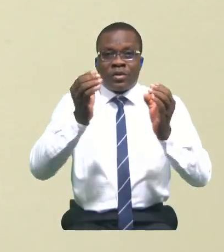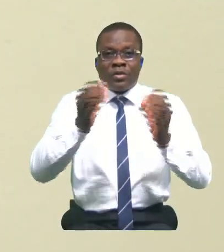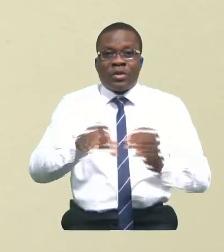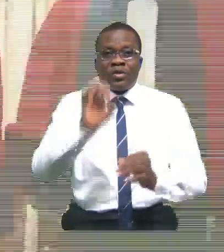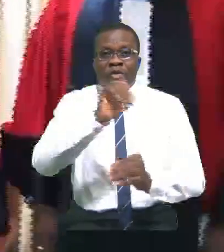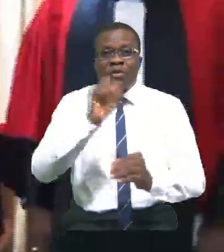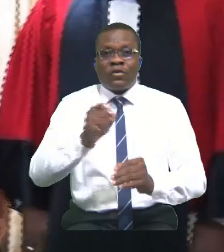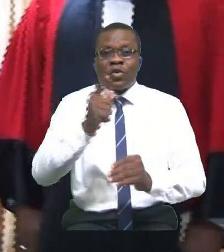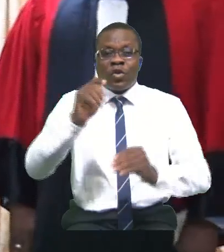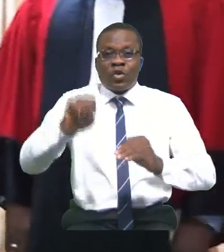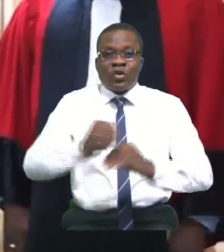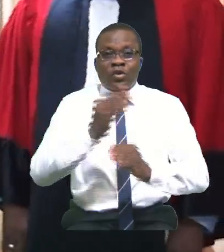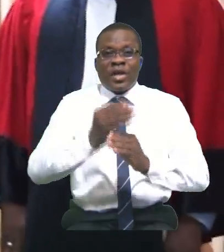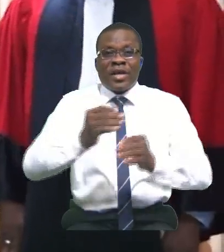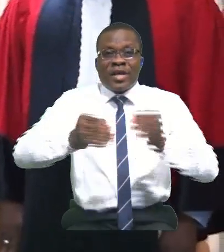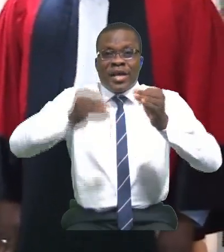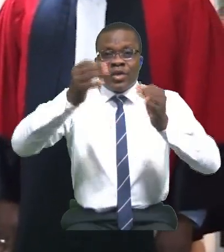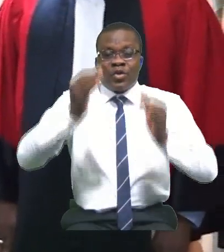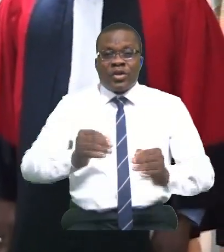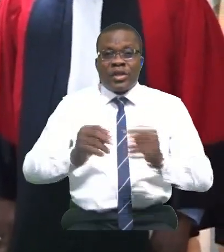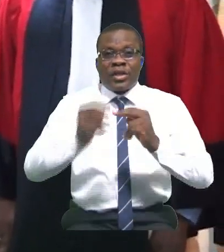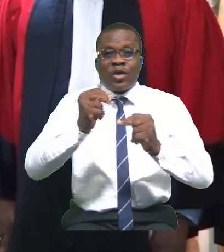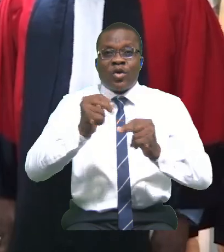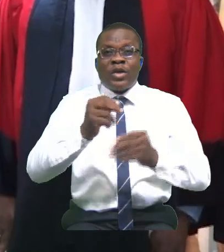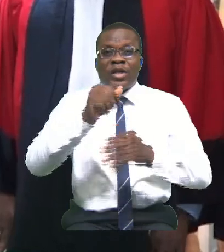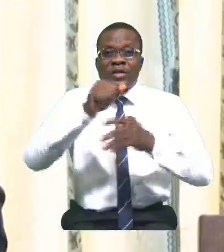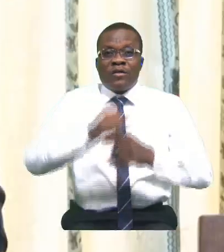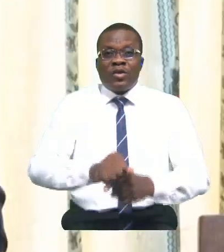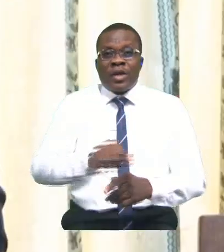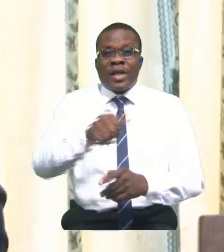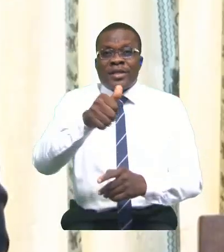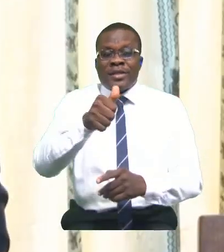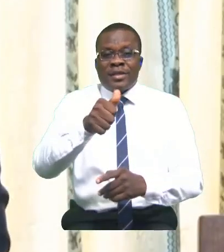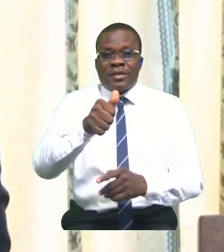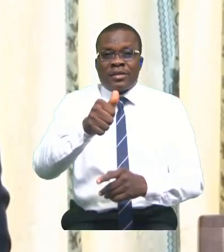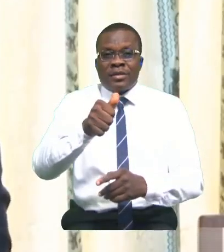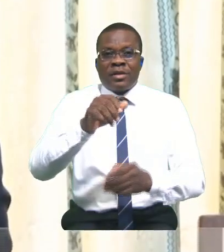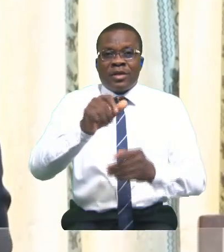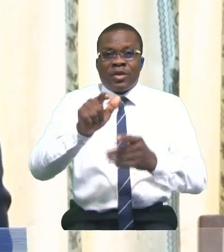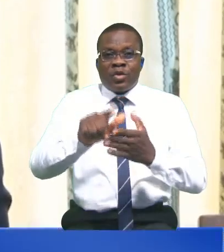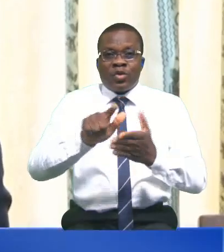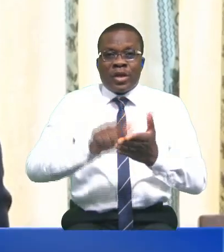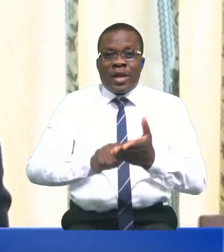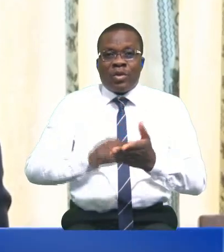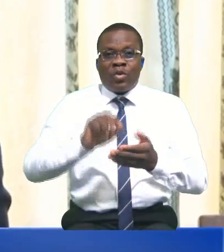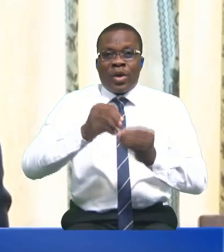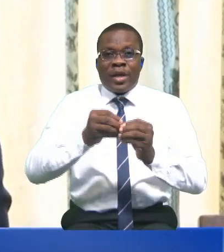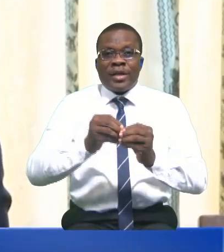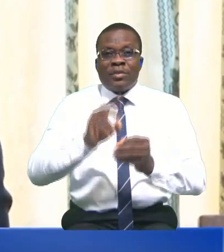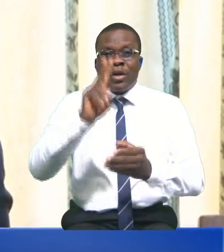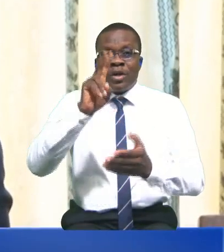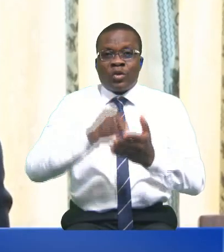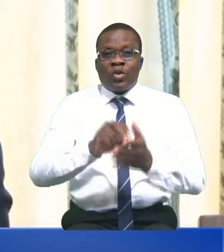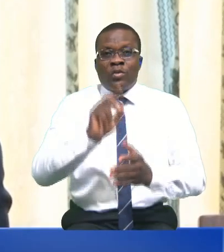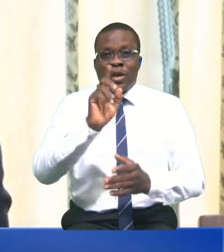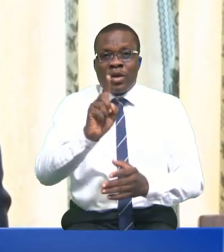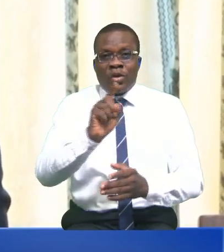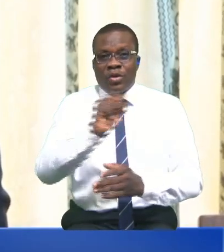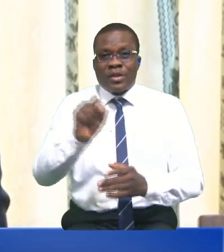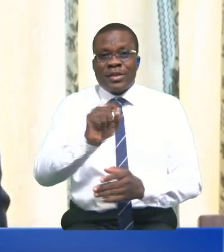ancrage juridique au niveau de l'article 10 de la loi numéro 2001-